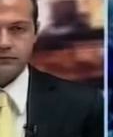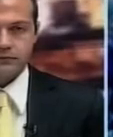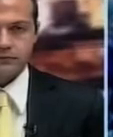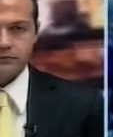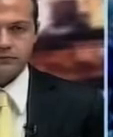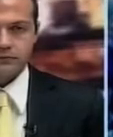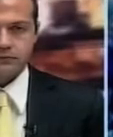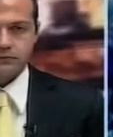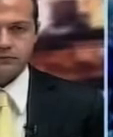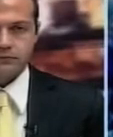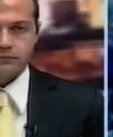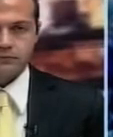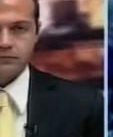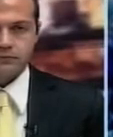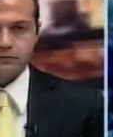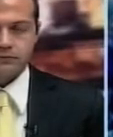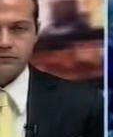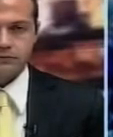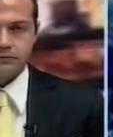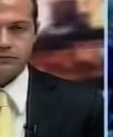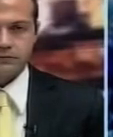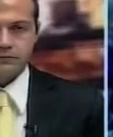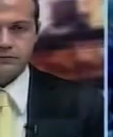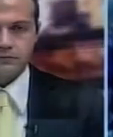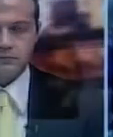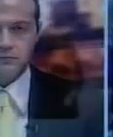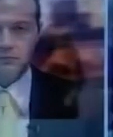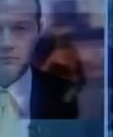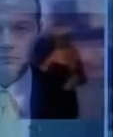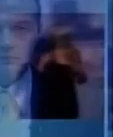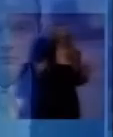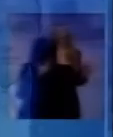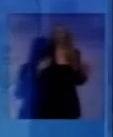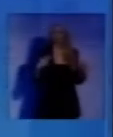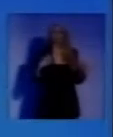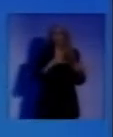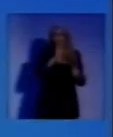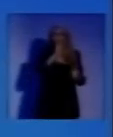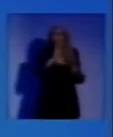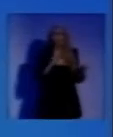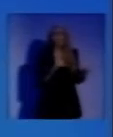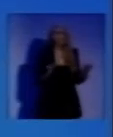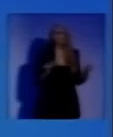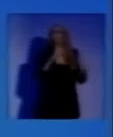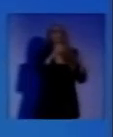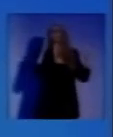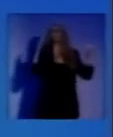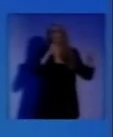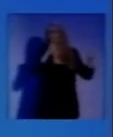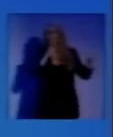Ως Πρωθυπουργός δεν έχω καμία πρόθεση να γίνω ένας διαιτητής ανάμεσα σε αντικρουόμενες φατρίες. Ούτε να